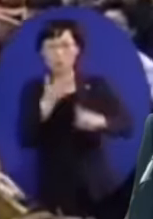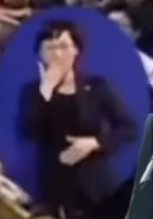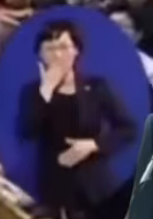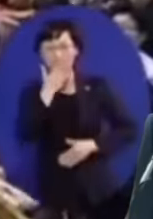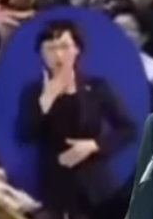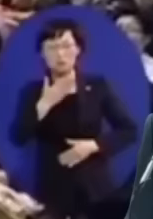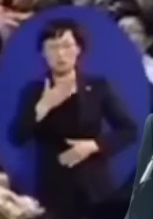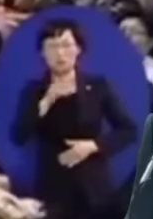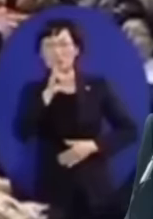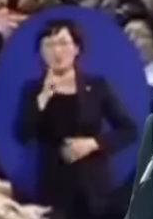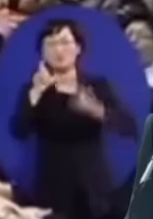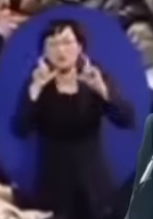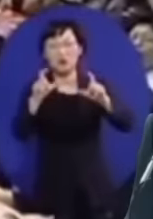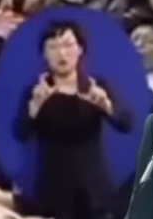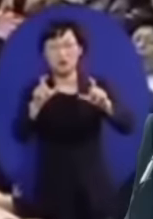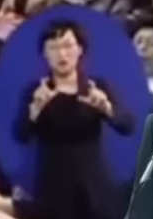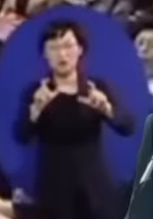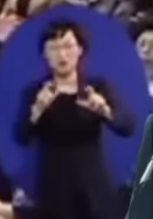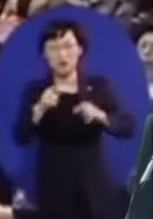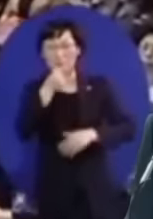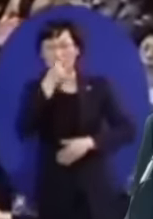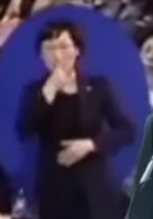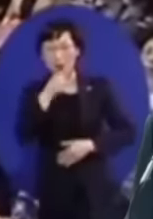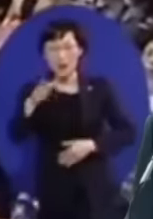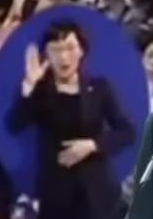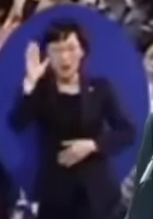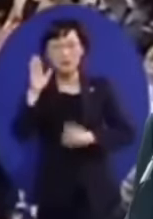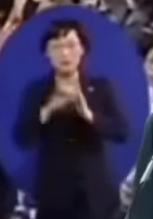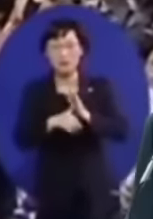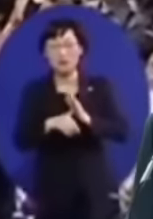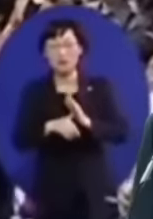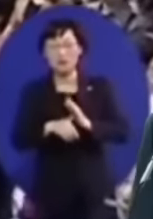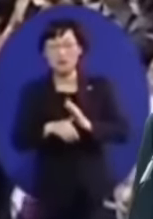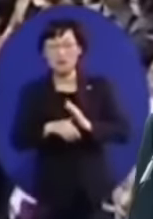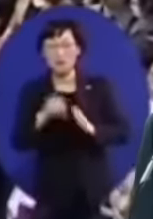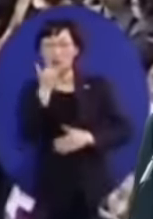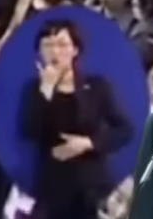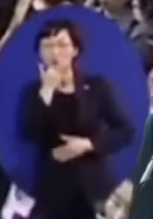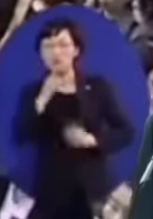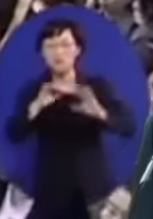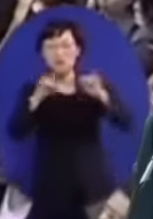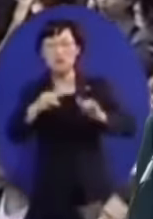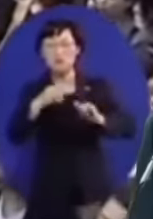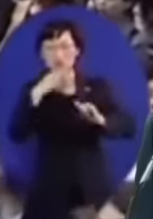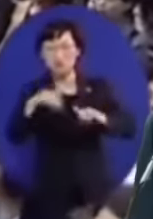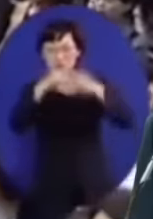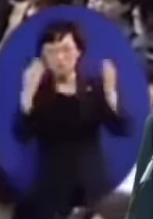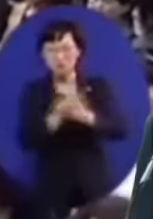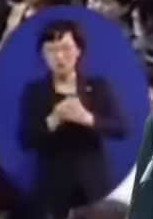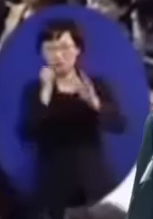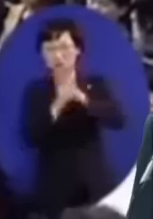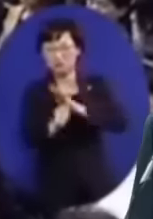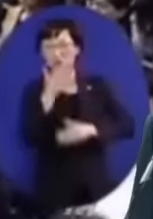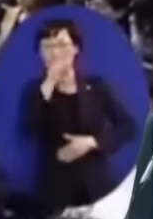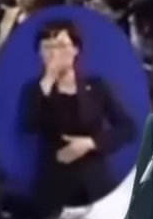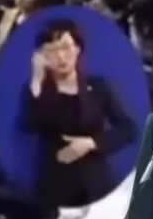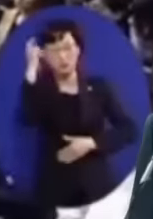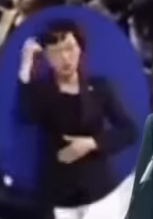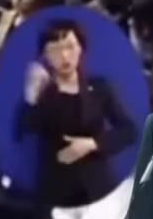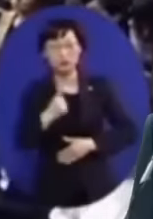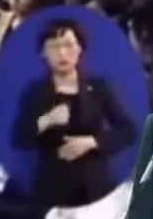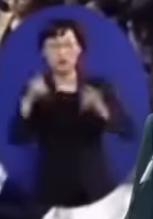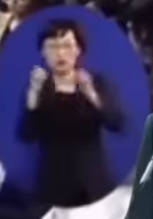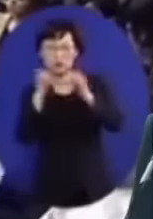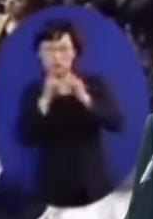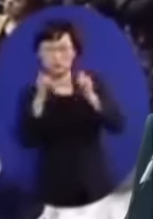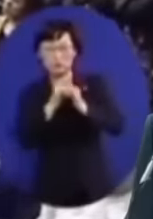독일은 맹목적으로 아리안 민족의 우수성을 강조하며 온 유럽을 전쟁의 불도가니로 몰아넣었습니다. 그